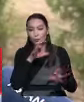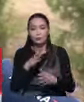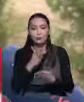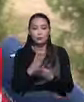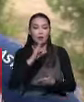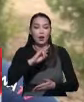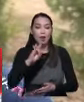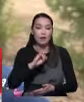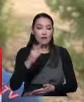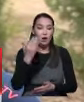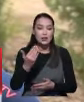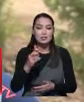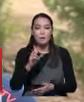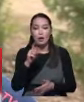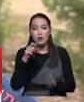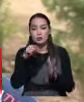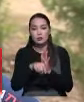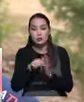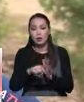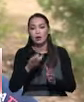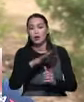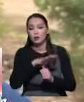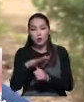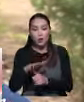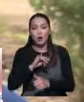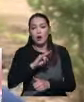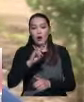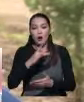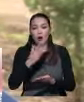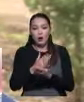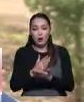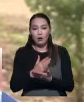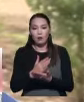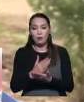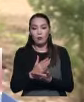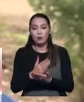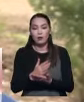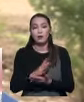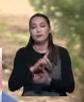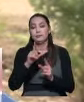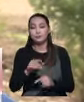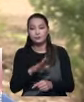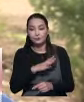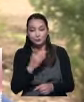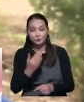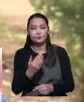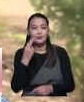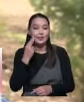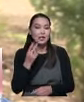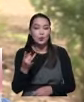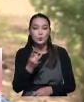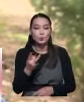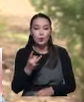авиациялық базаның құрамында ұшақтар мен тік ұшақтар бар. Өздеріңізге бағана көрсетілген Қытай